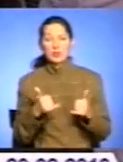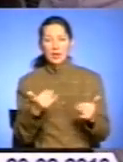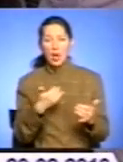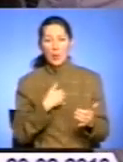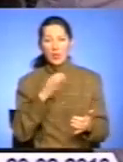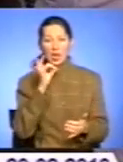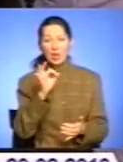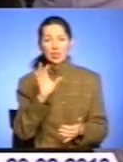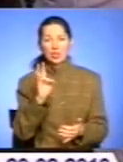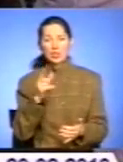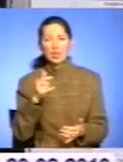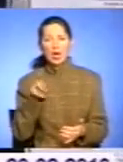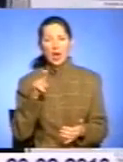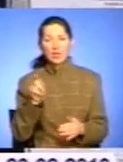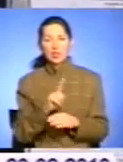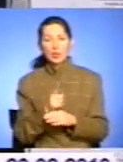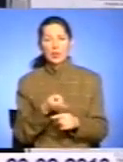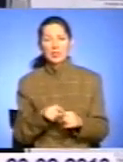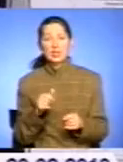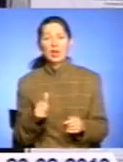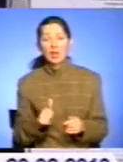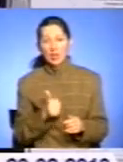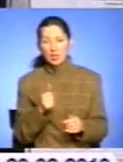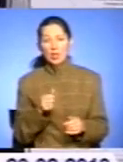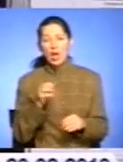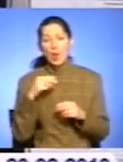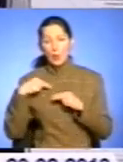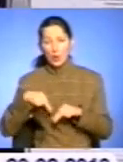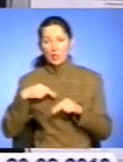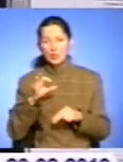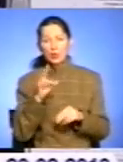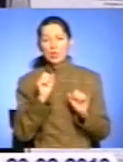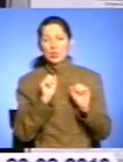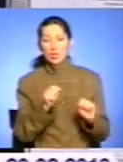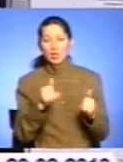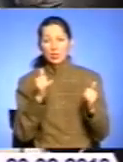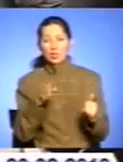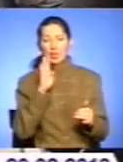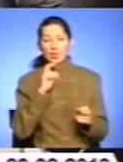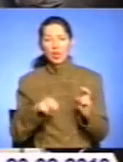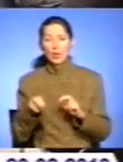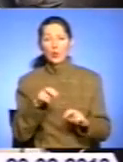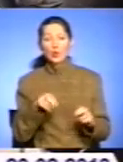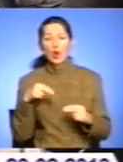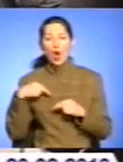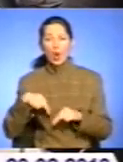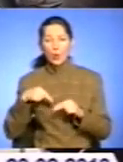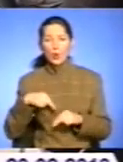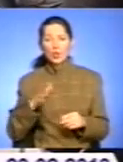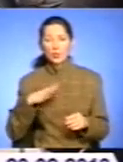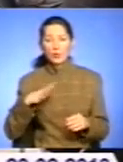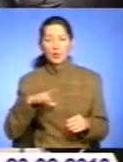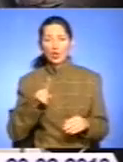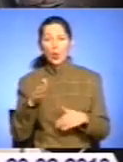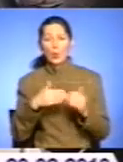каже Надія Гайда з Тернополя, це гідна праця і соціальний захист. Зараз жінка у пошуку роботи, але сподівається, що